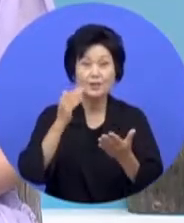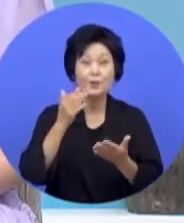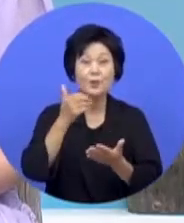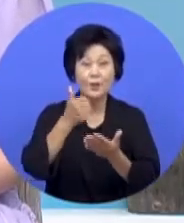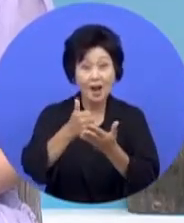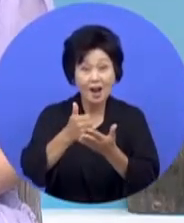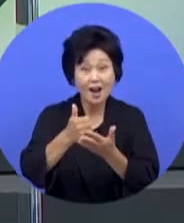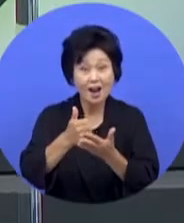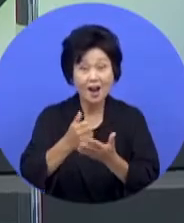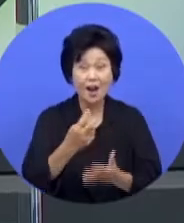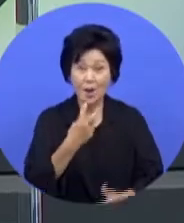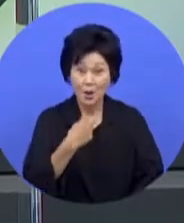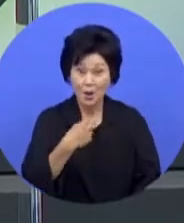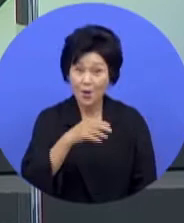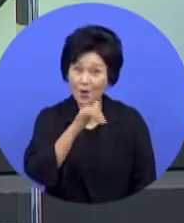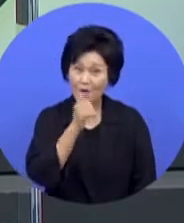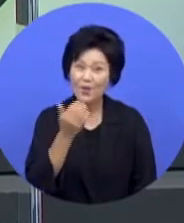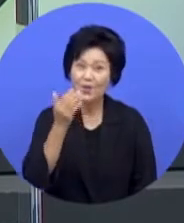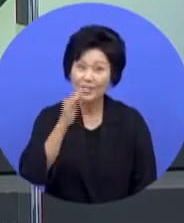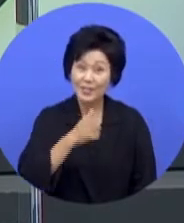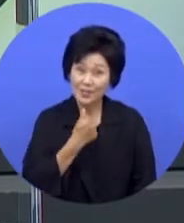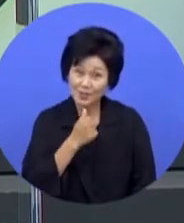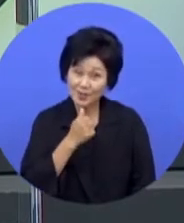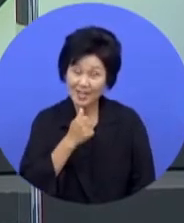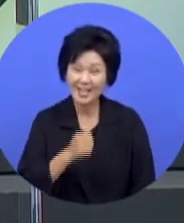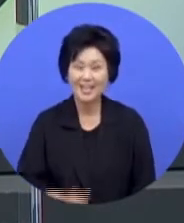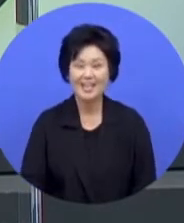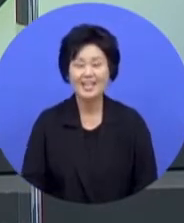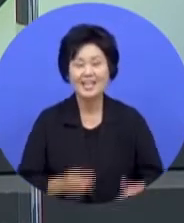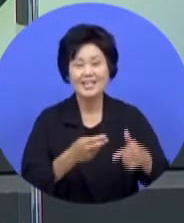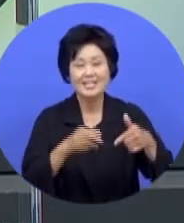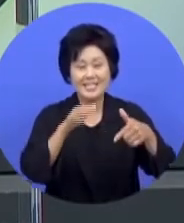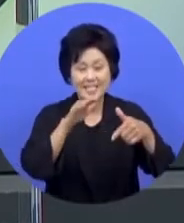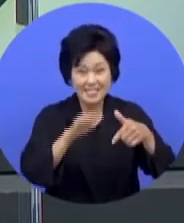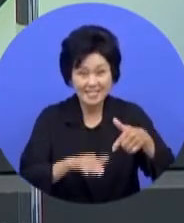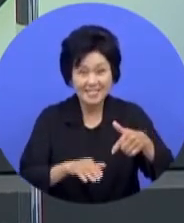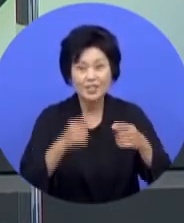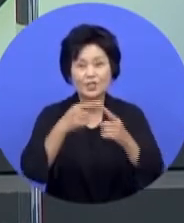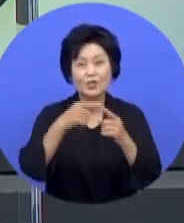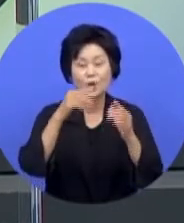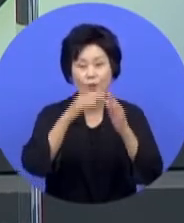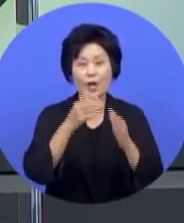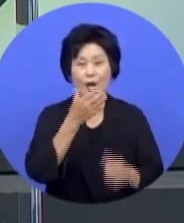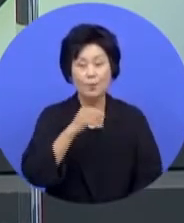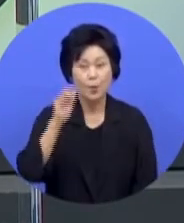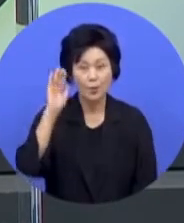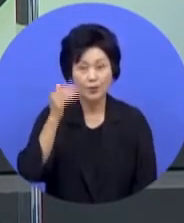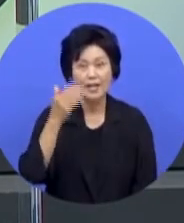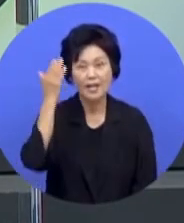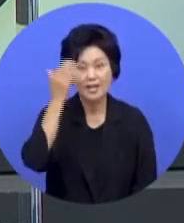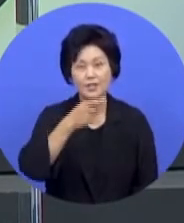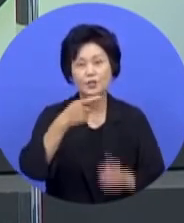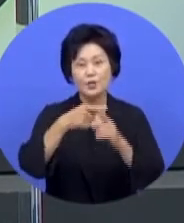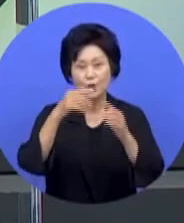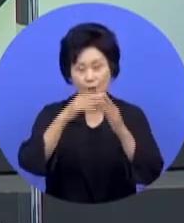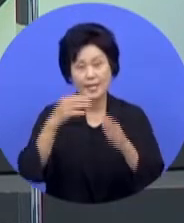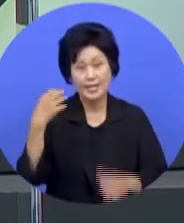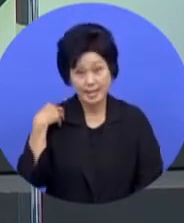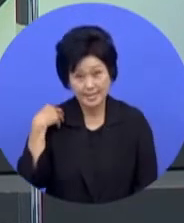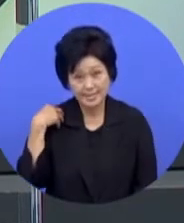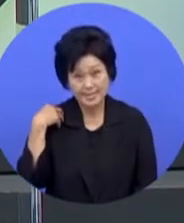부탁드릴까요? 네. 예, 우리 인천에 있는 복된 성결교회를 담임하고 있는 담임 목사이면서 네.